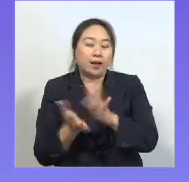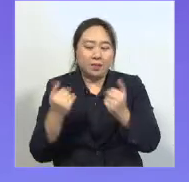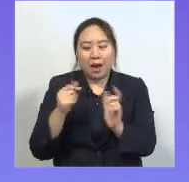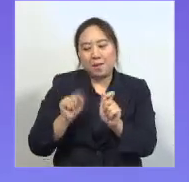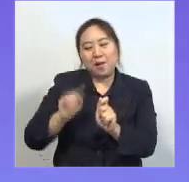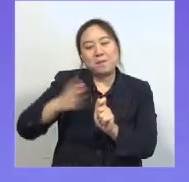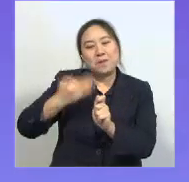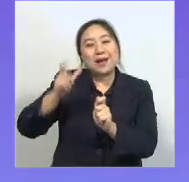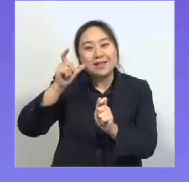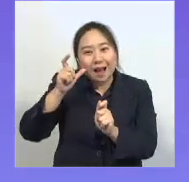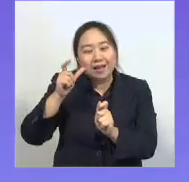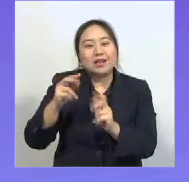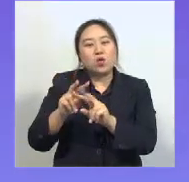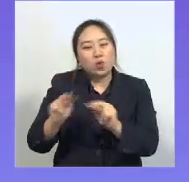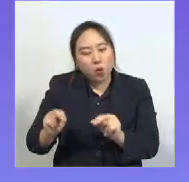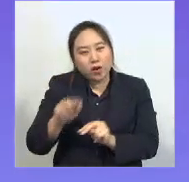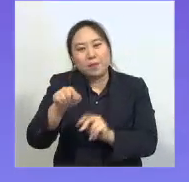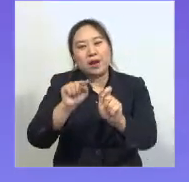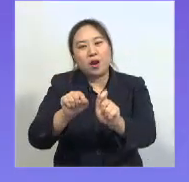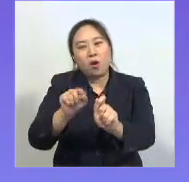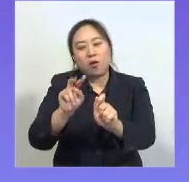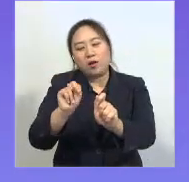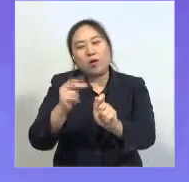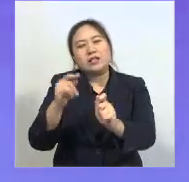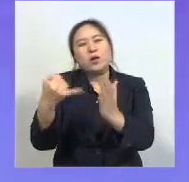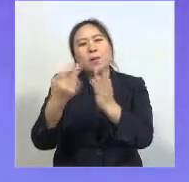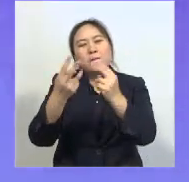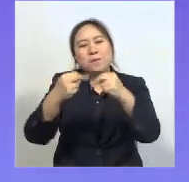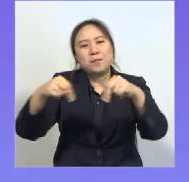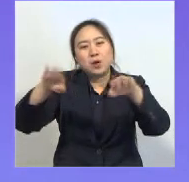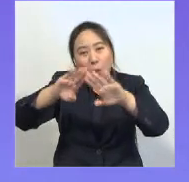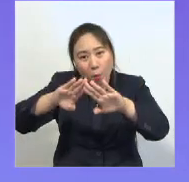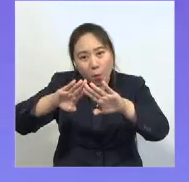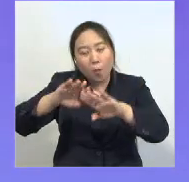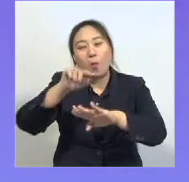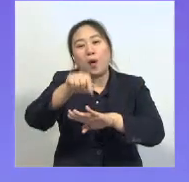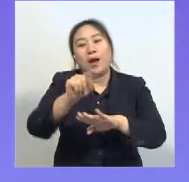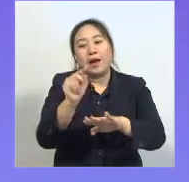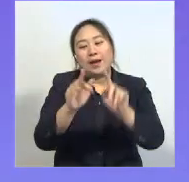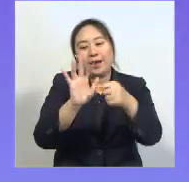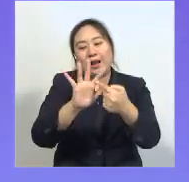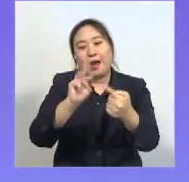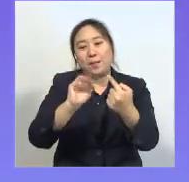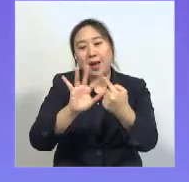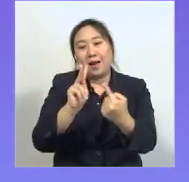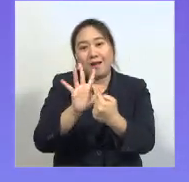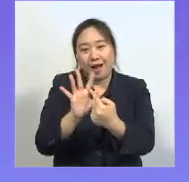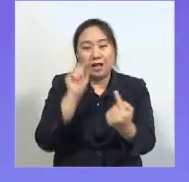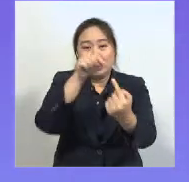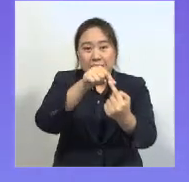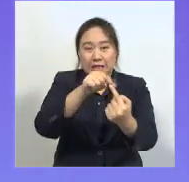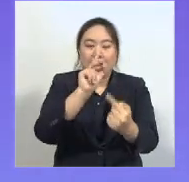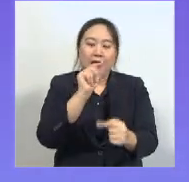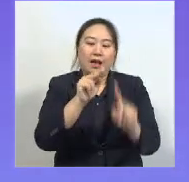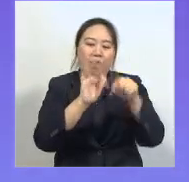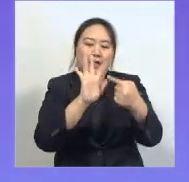ใหญ่จังหวัดนนทบุรีอำเภอนครชัยศรีอำเภอเมืองจังหวัดนครปฐมแล้วก็อำเภอท่ามะกาไปสิ้นสุดที่อำเภอท่าม่วงกาญจน